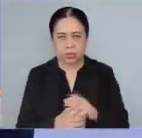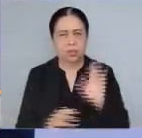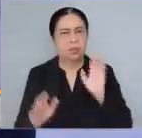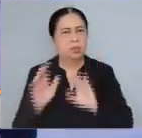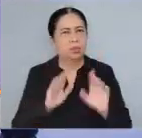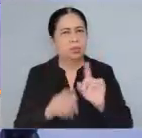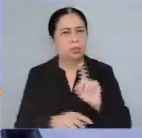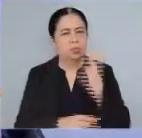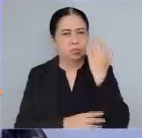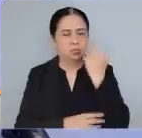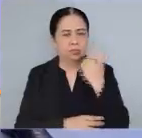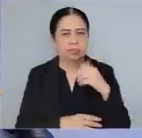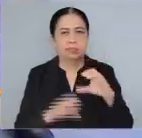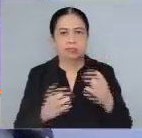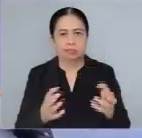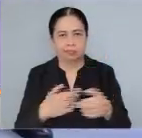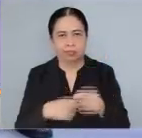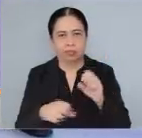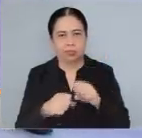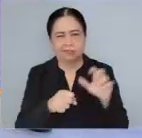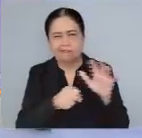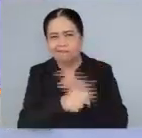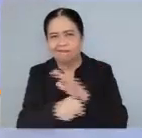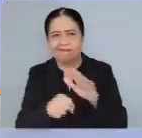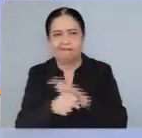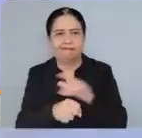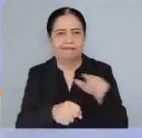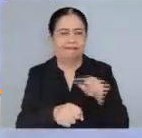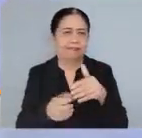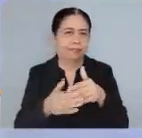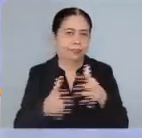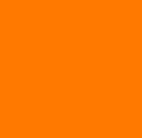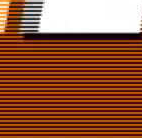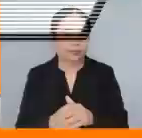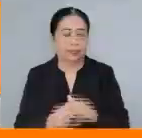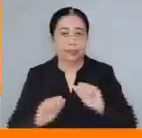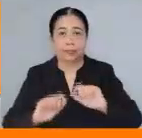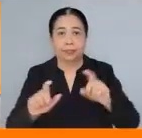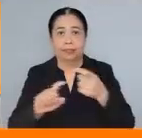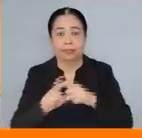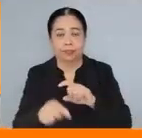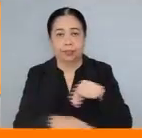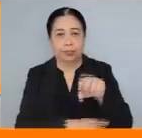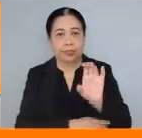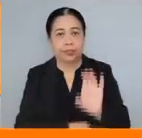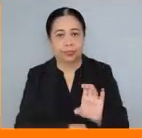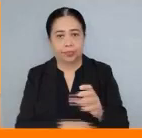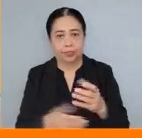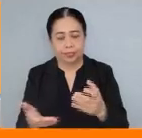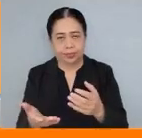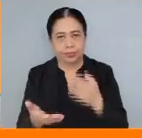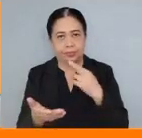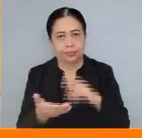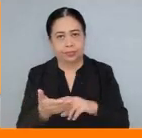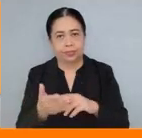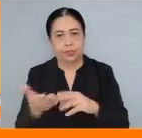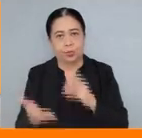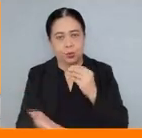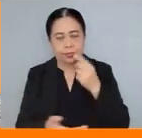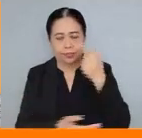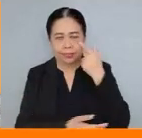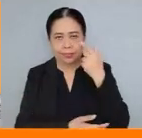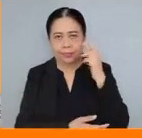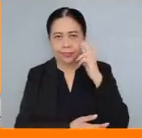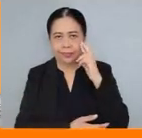ng classrooms dyan, kaya nagsisiksikan ang mga estudyante. Live mula sa Quezon City, nasa frontline ng balitang yan, si Gio